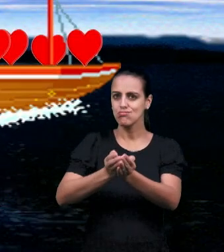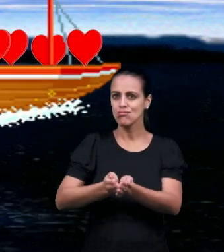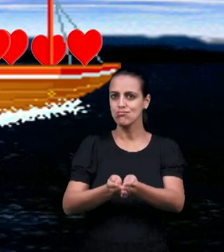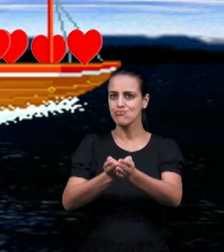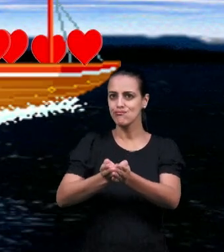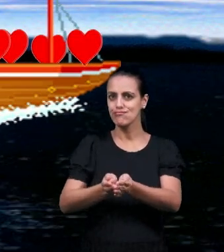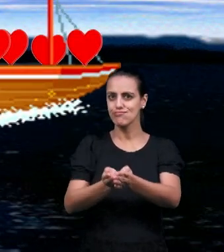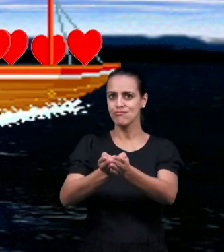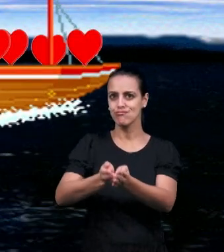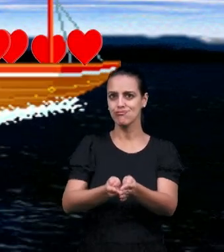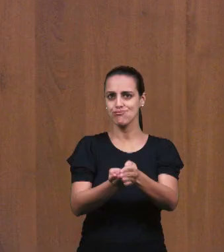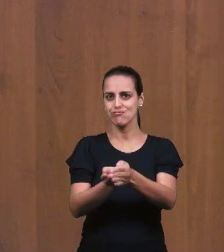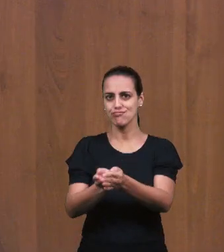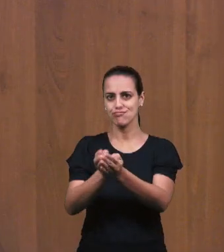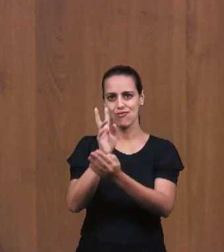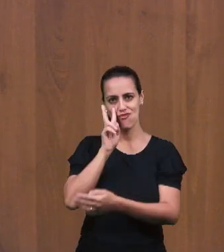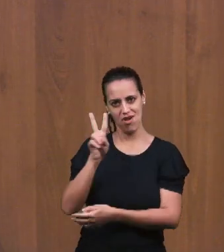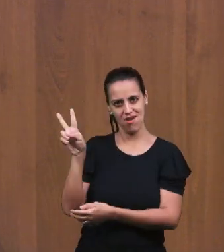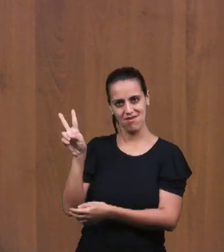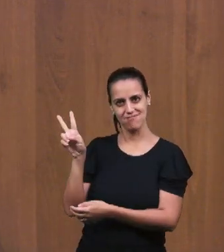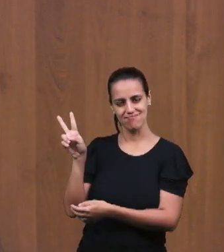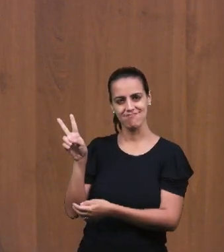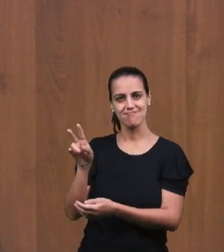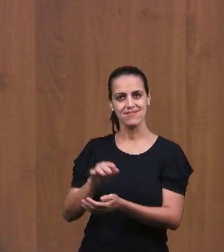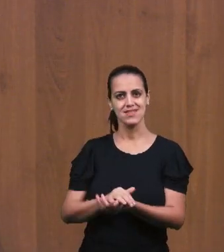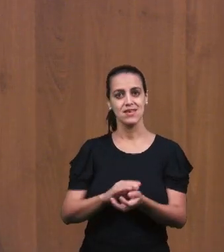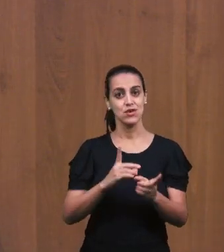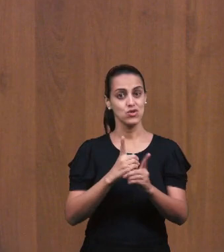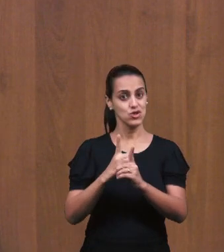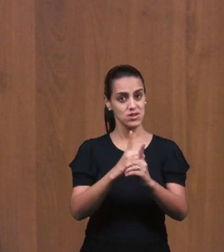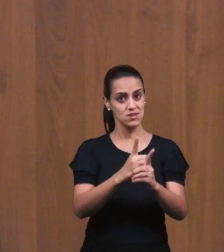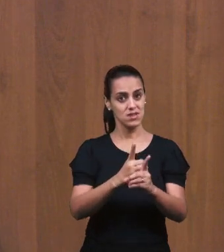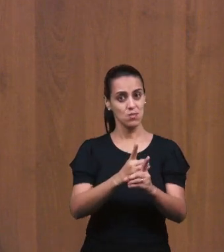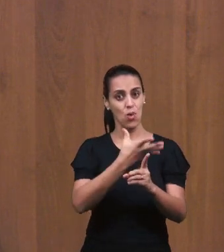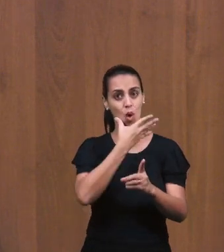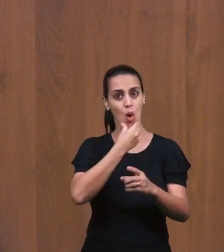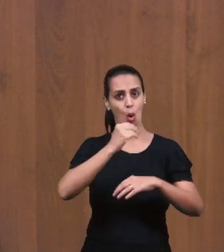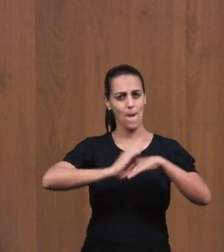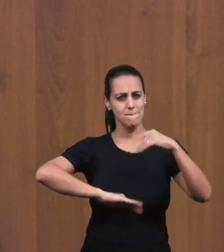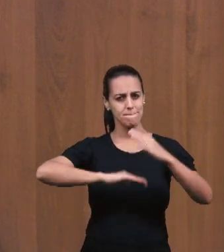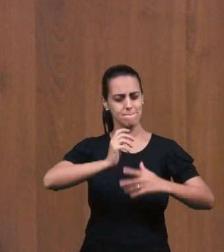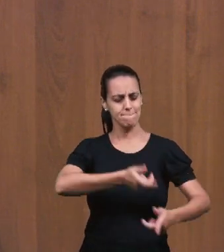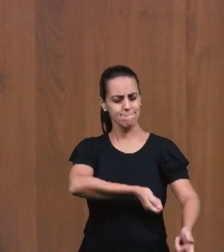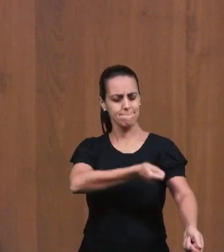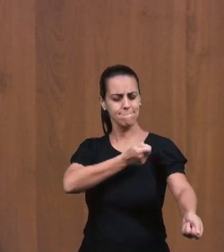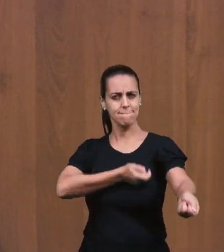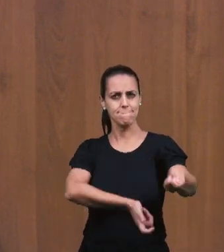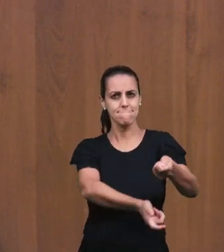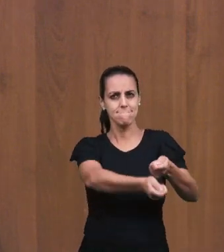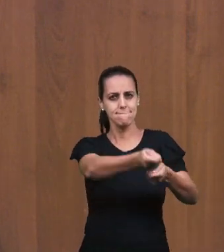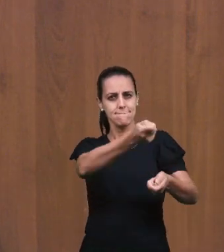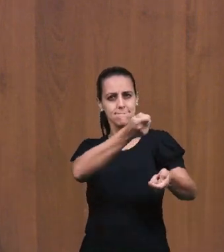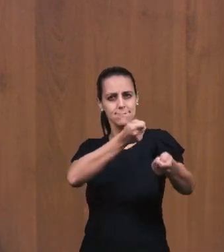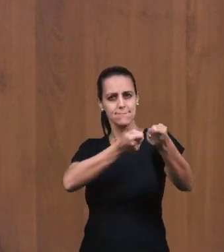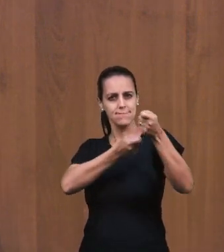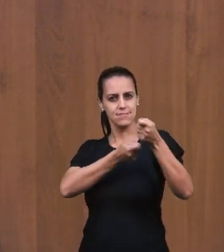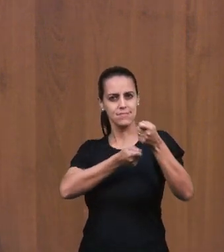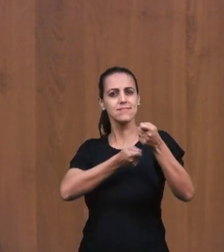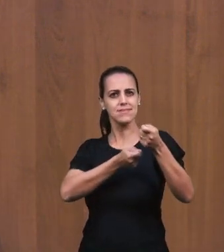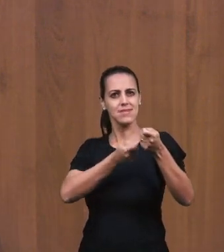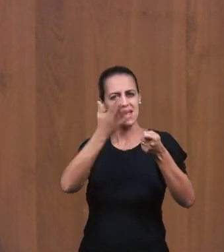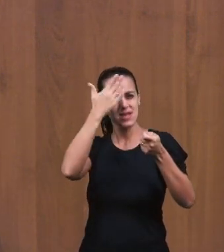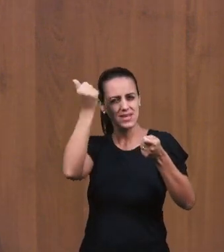dans la mer de la Galilée. Regardez bien, les disciples étaient des pêcheurs, des hommes qui savaient nager. Pour cela,